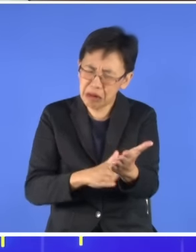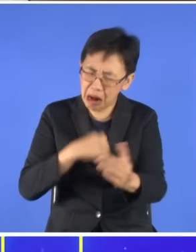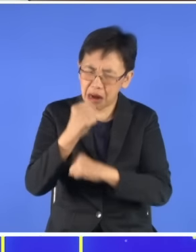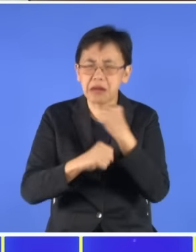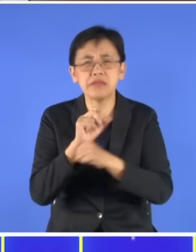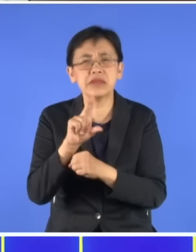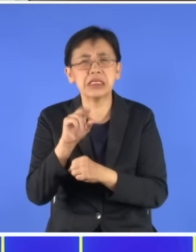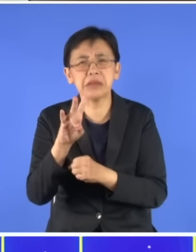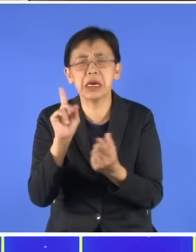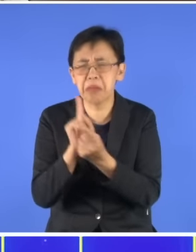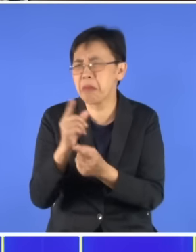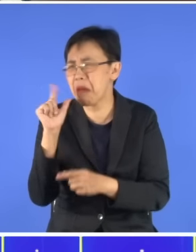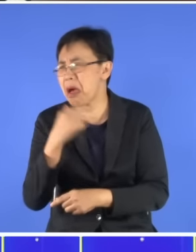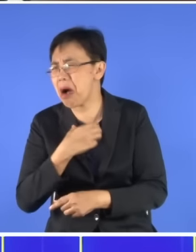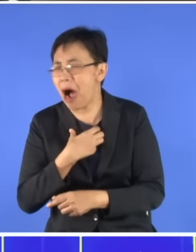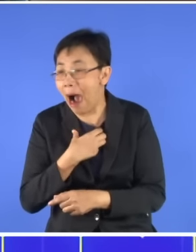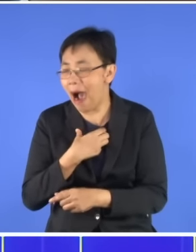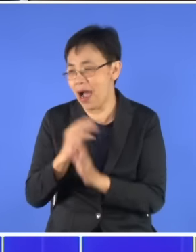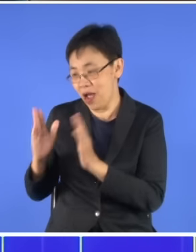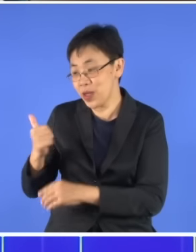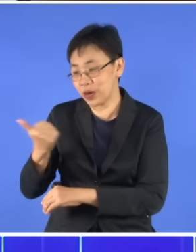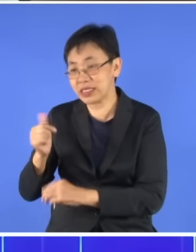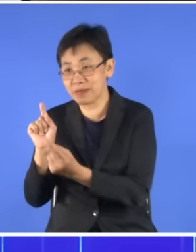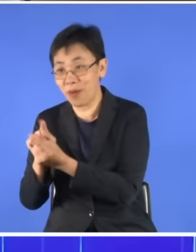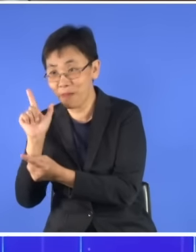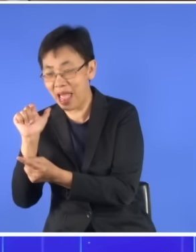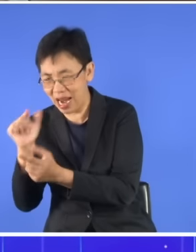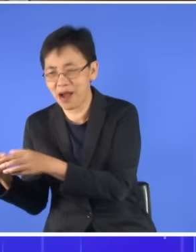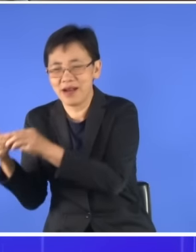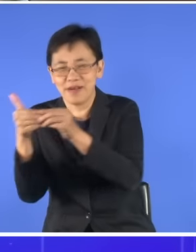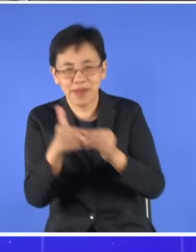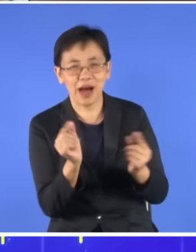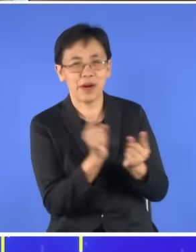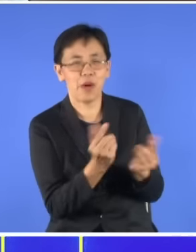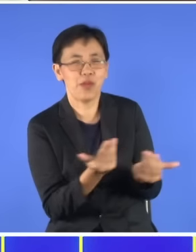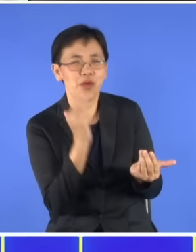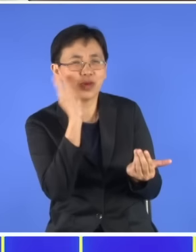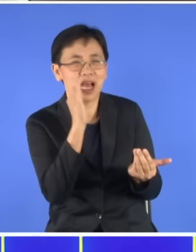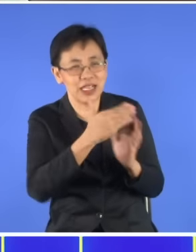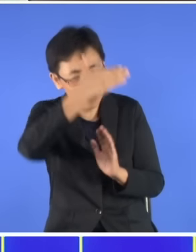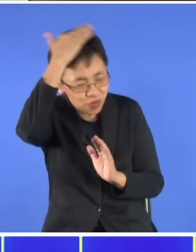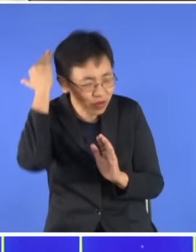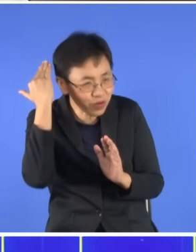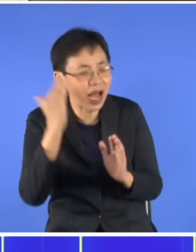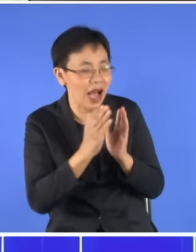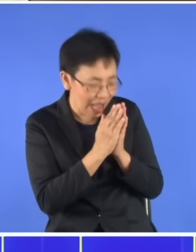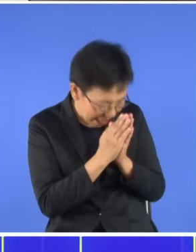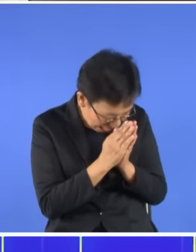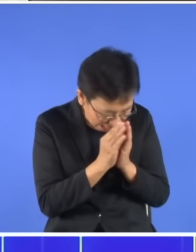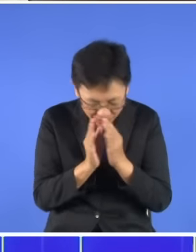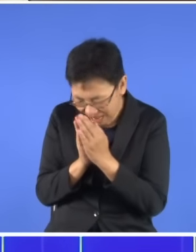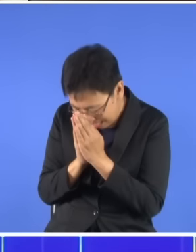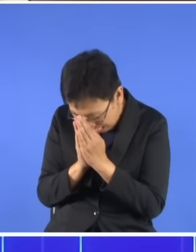ะครับผู้ที่เขาเห็นแม่ก็เลยพาแม่มาเจอกับลูกชายที่บวชอยู ่ นะฮะลูกก็กราบแม่แม่ก็รับไหว้ลูกเนี่ยนะ